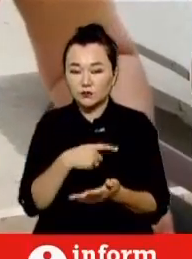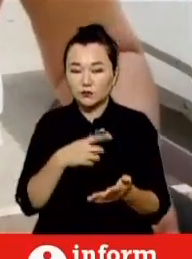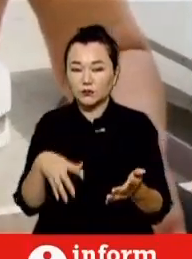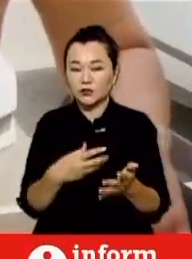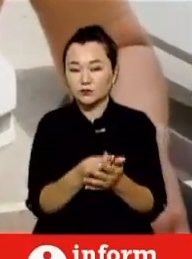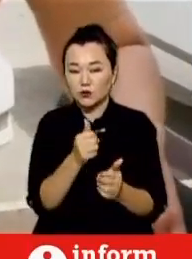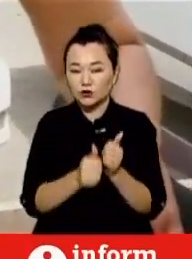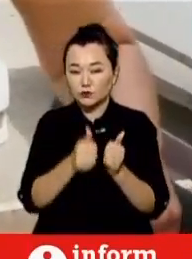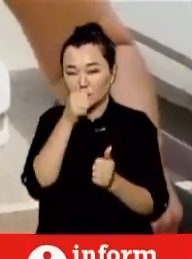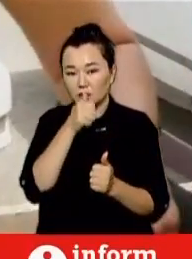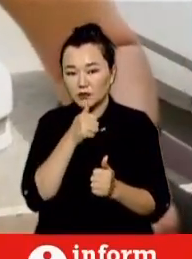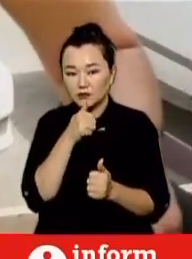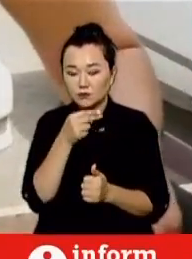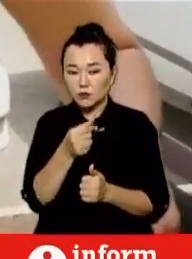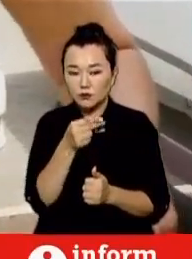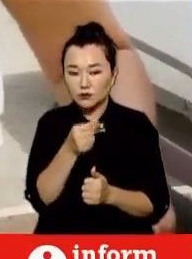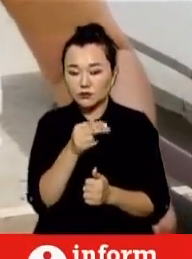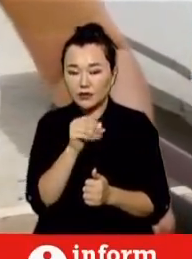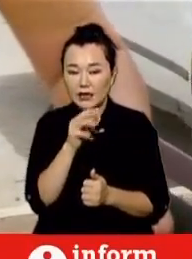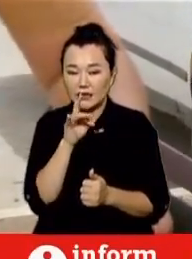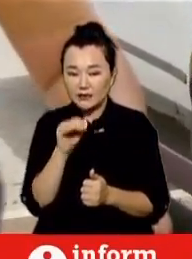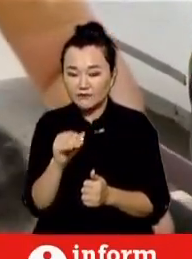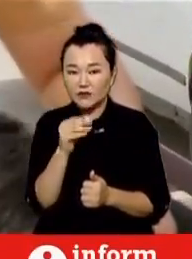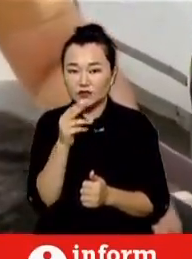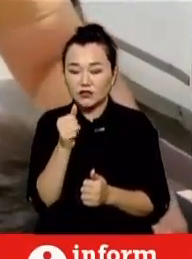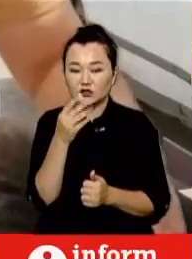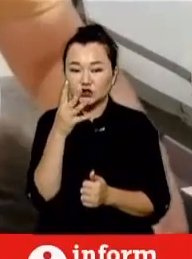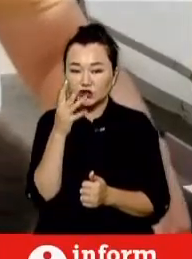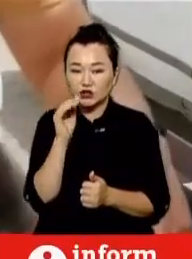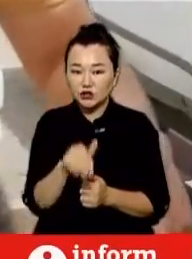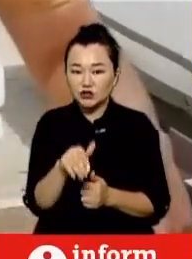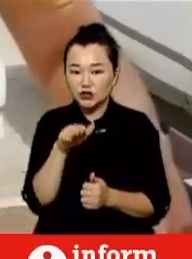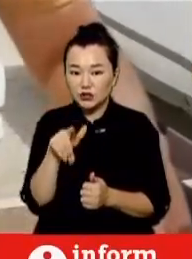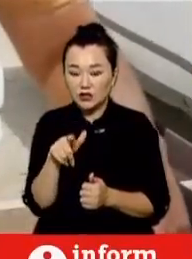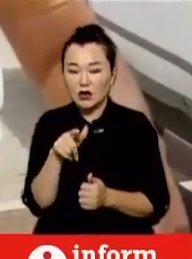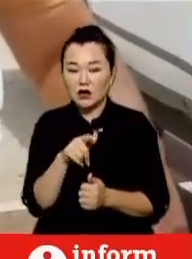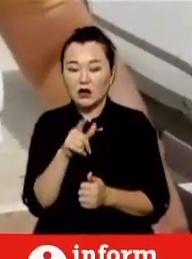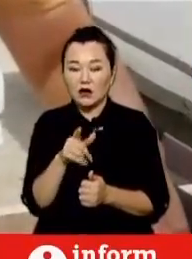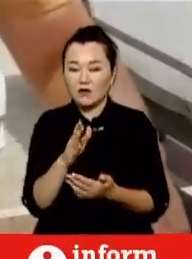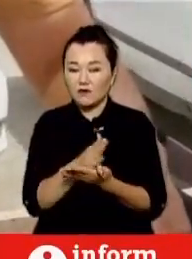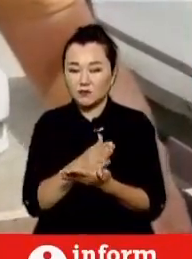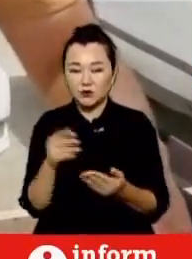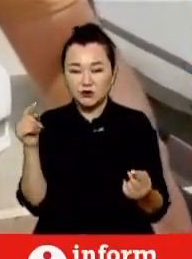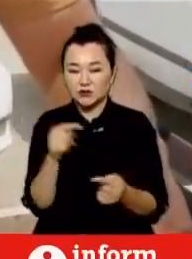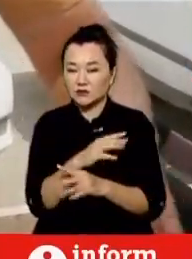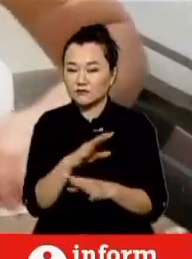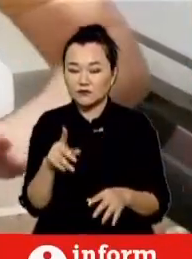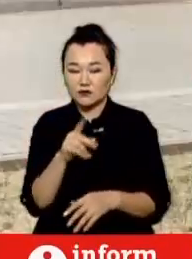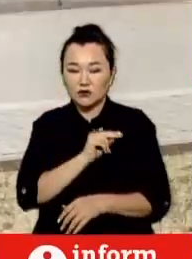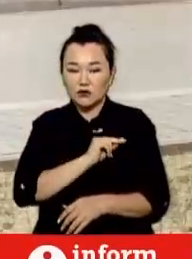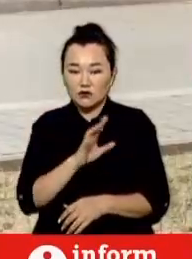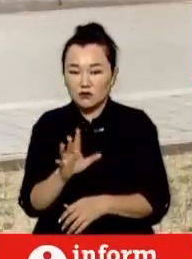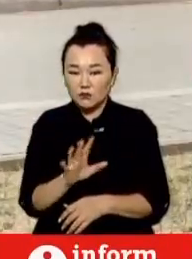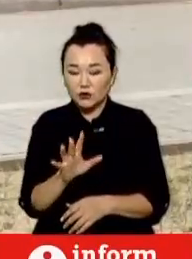оплачиваем ежемесячный на тариф, да, 4000 тенге. А она вообще не соответствует, она вообще не